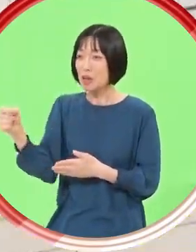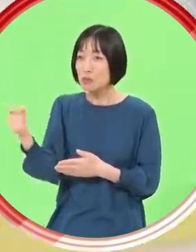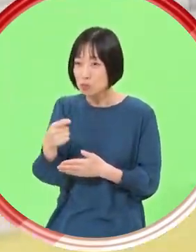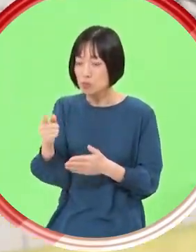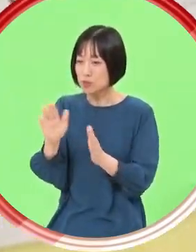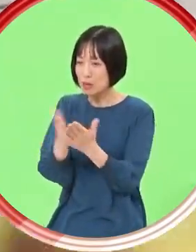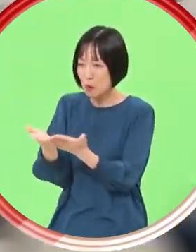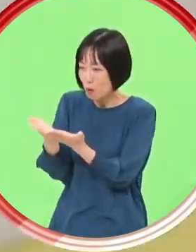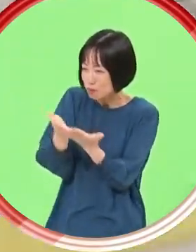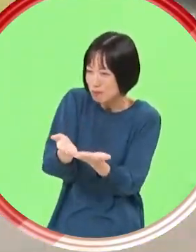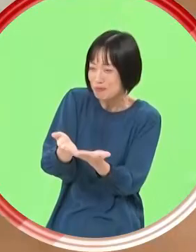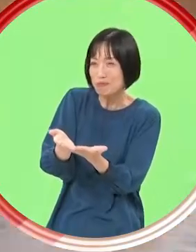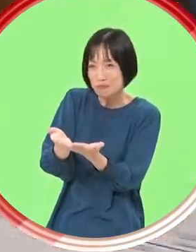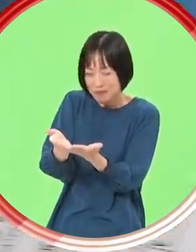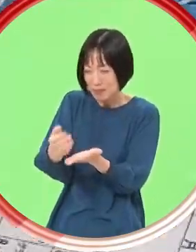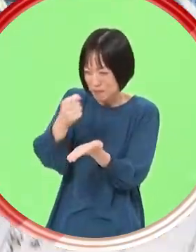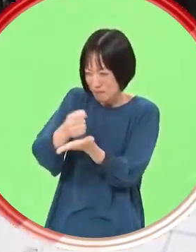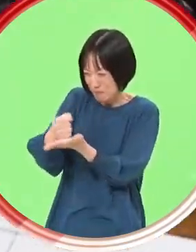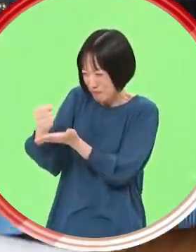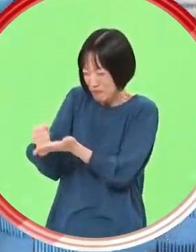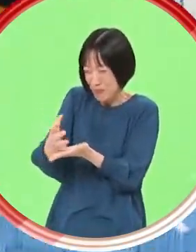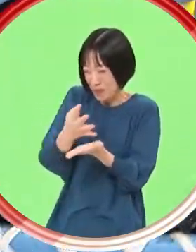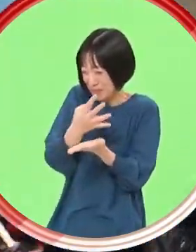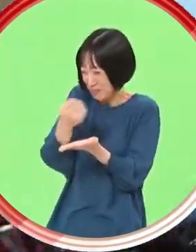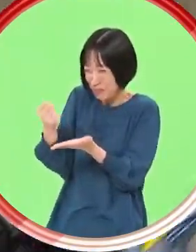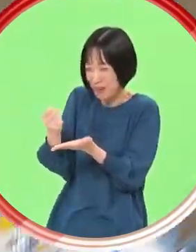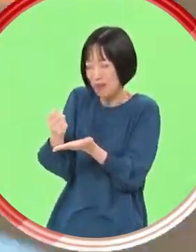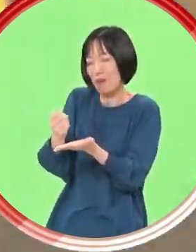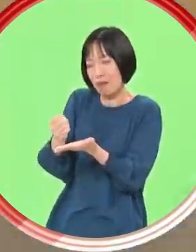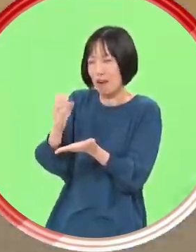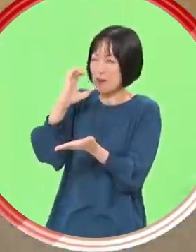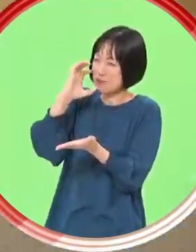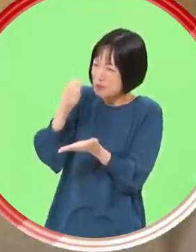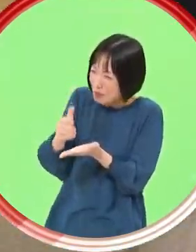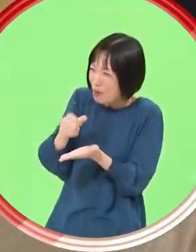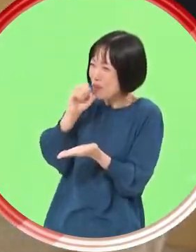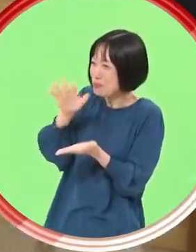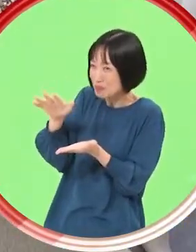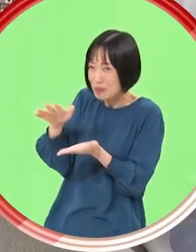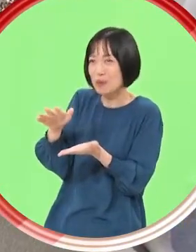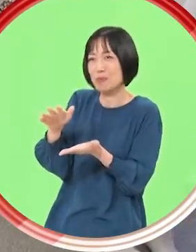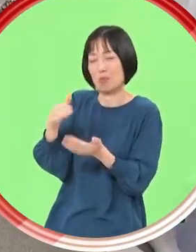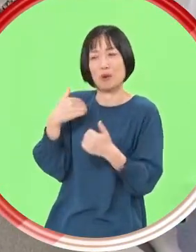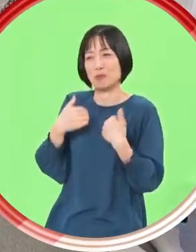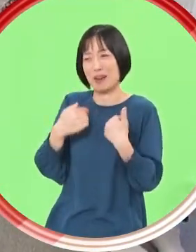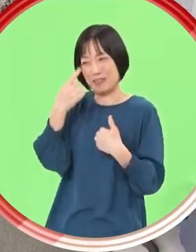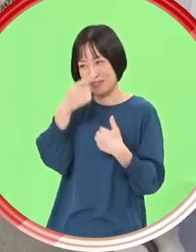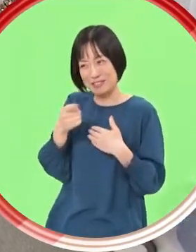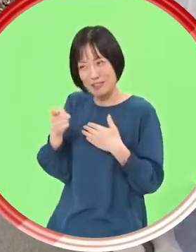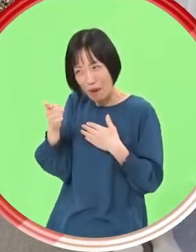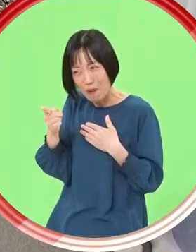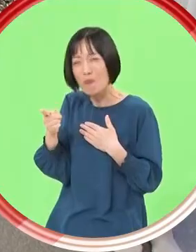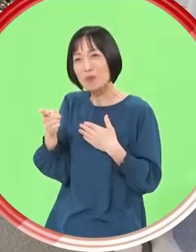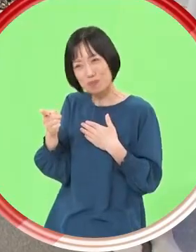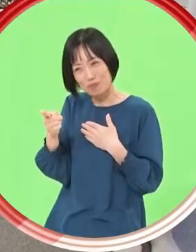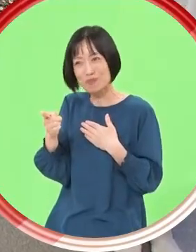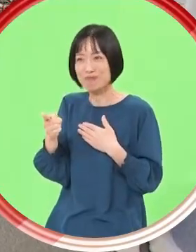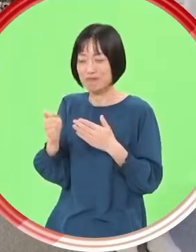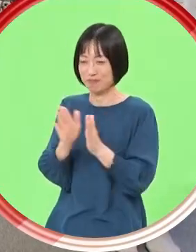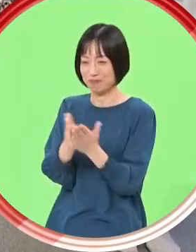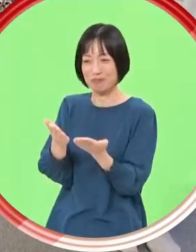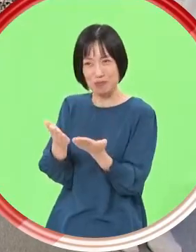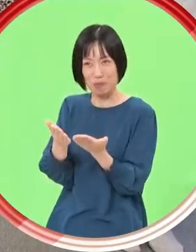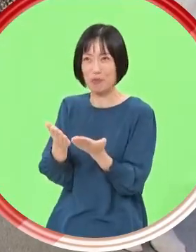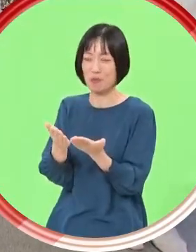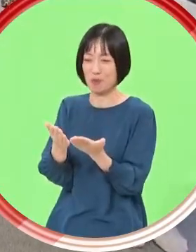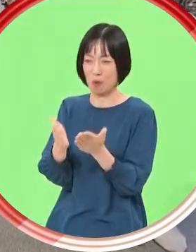ね。それを励みにすぐ来て出され、これだけ貯まったのよとかいう人もいらっしゃるし、すごいね